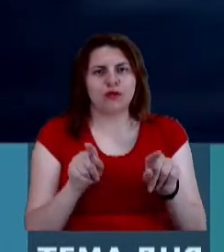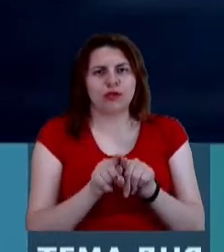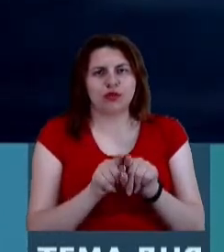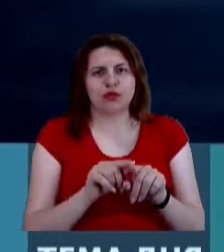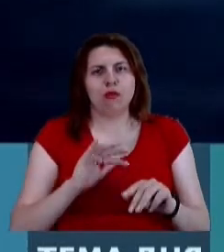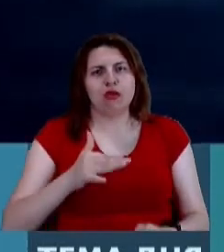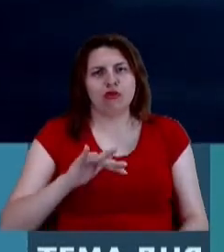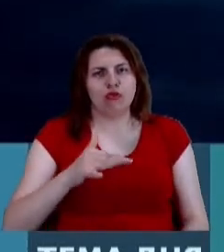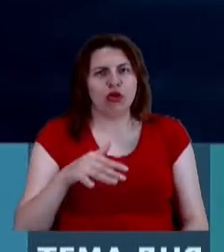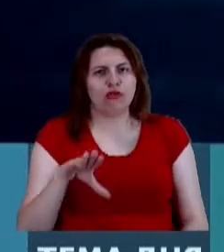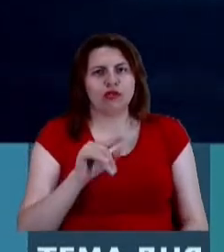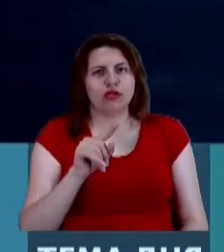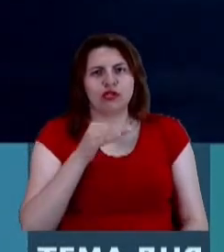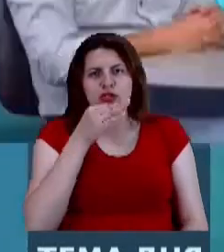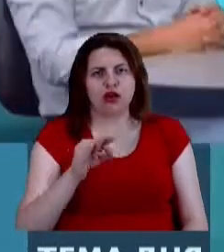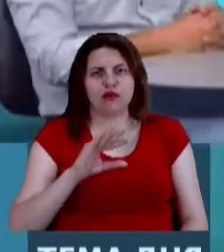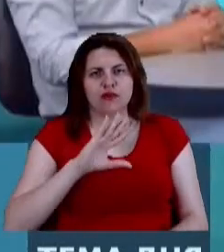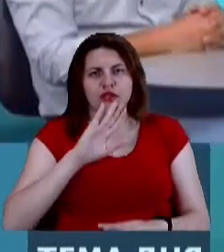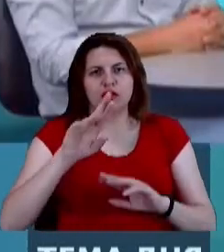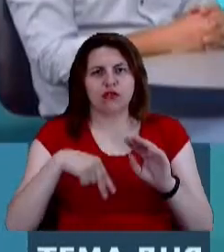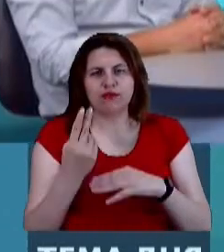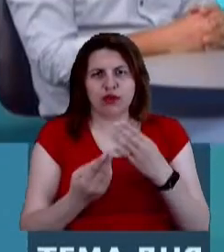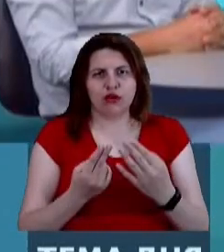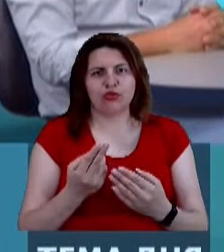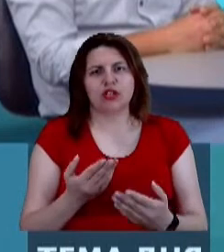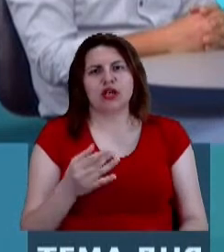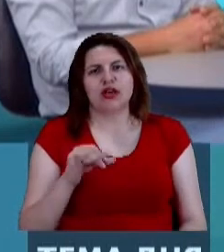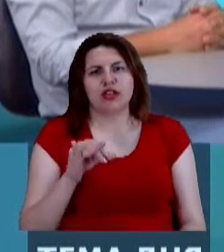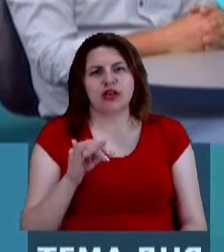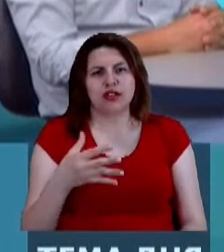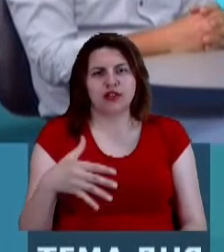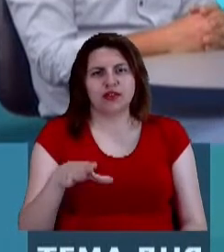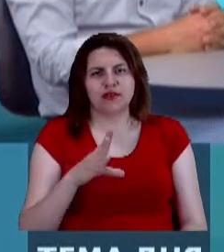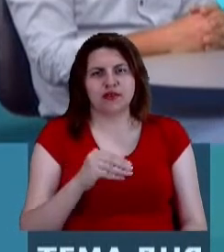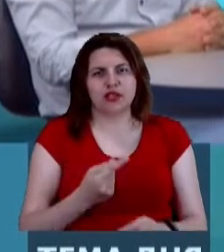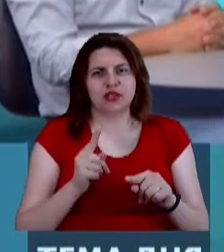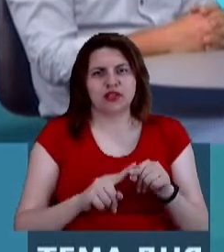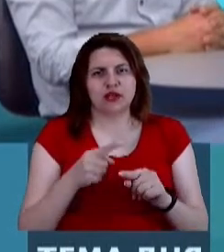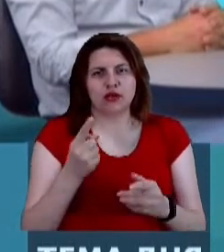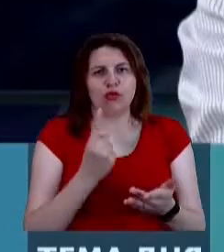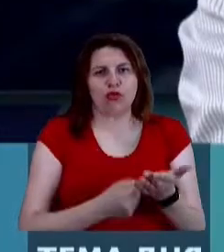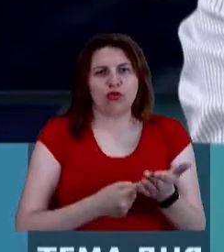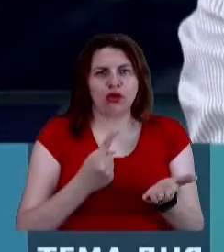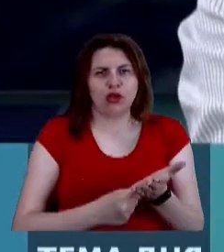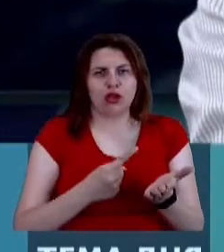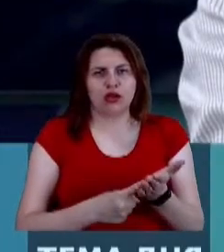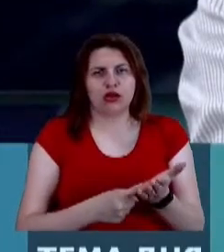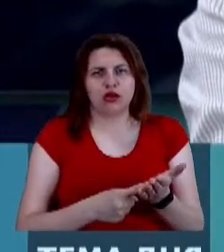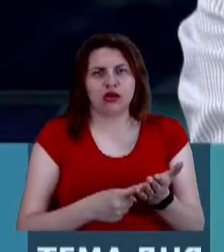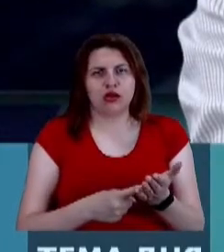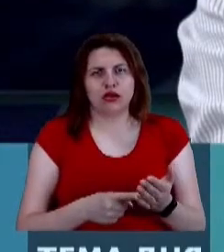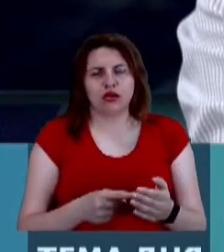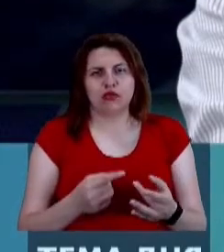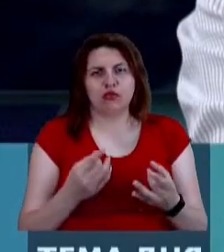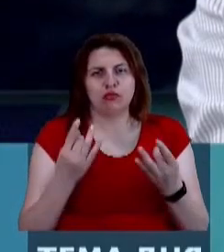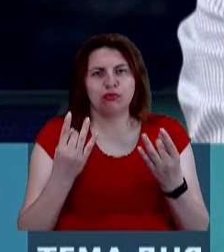що він скаже, перевернуться до гори дригом і всі ці його аргументи на нівець просто зведуть.